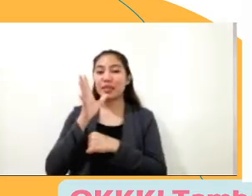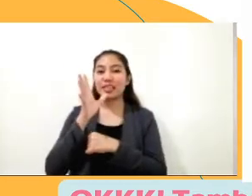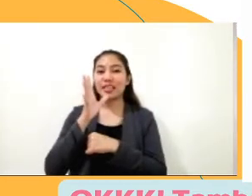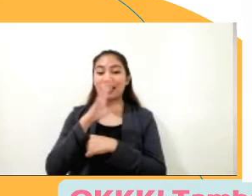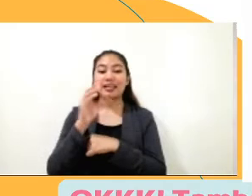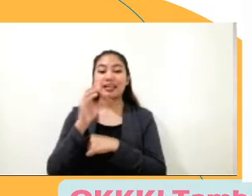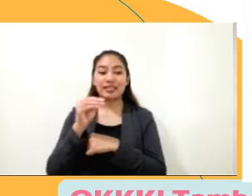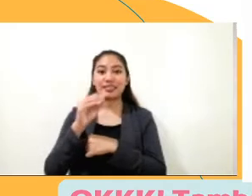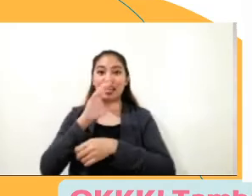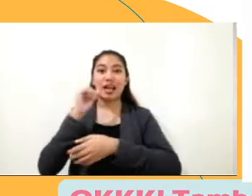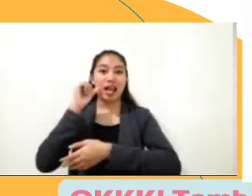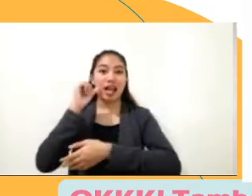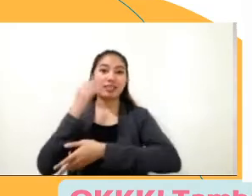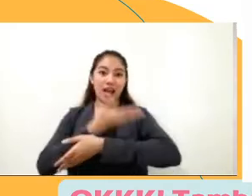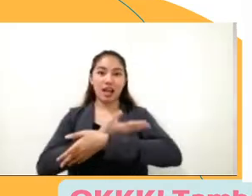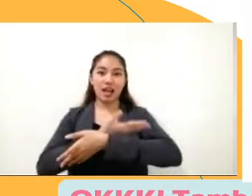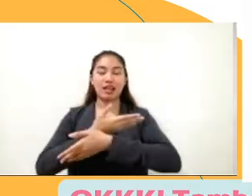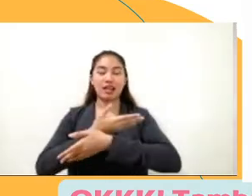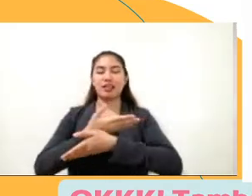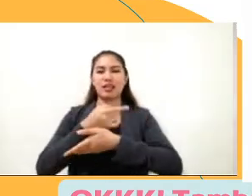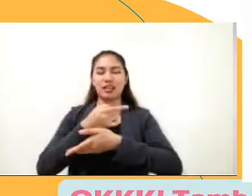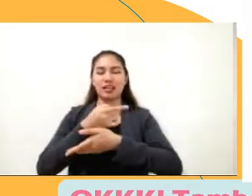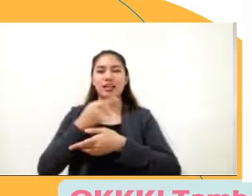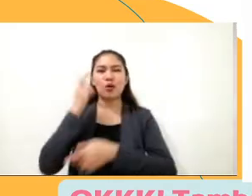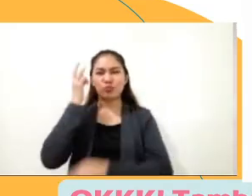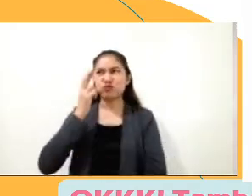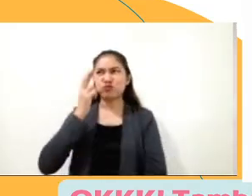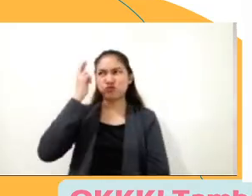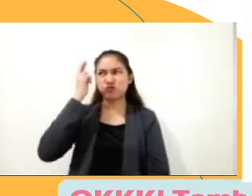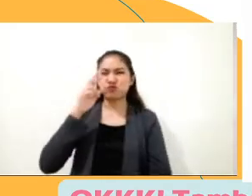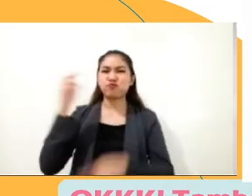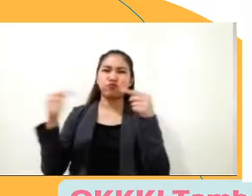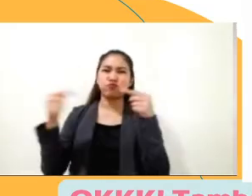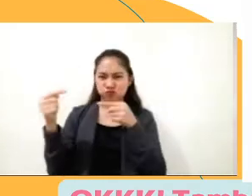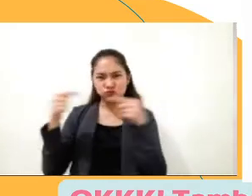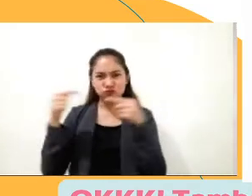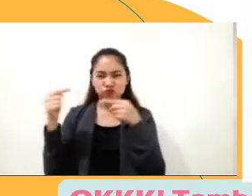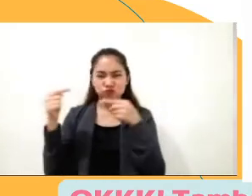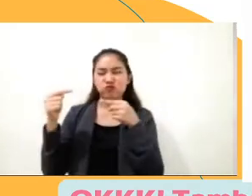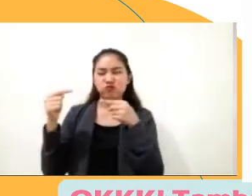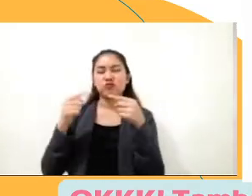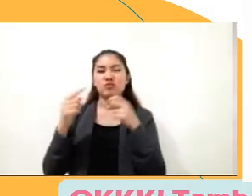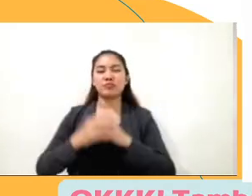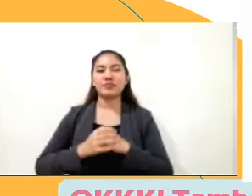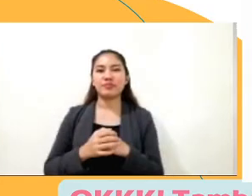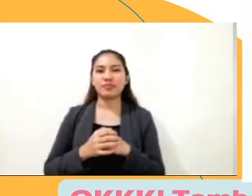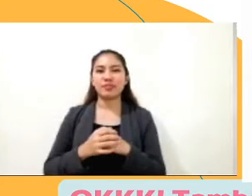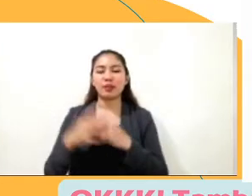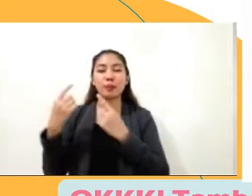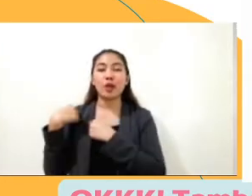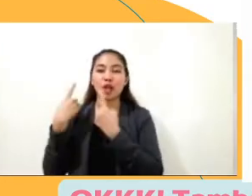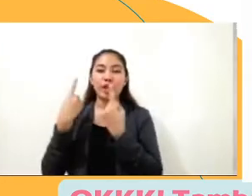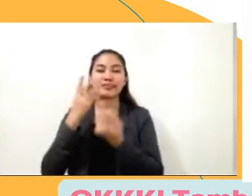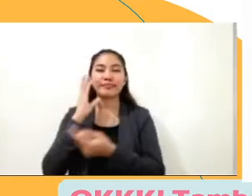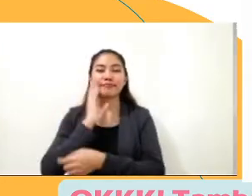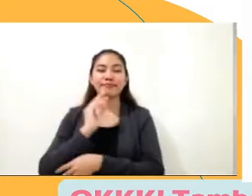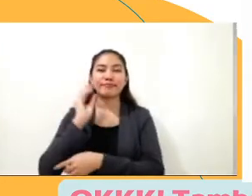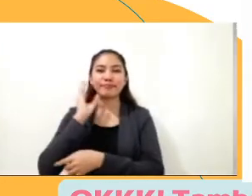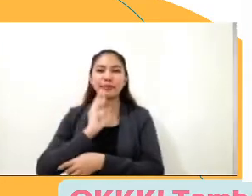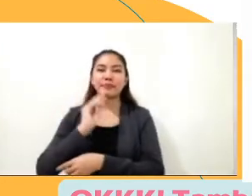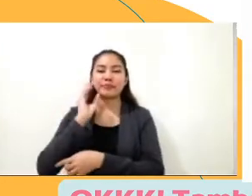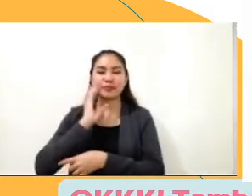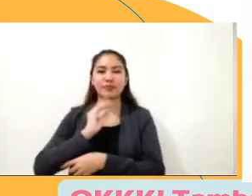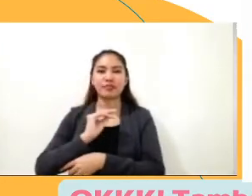anak na si Beang. At sa palagian nilang pagtatalo, ay sanay na silang pag-usapan ng